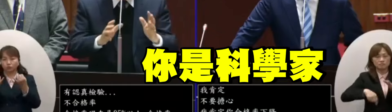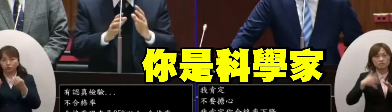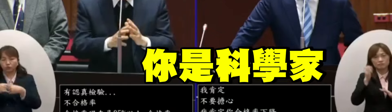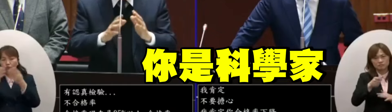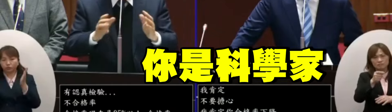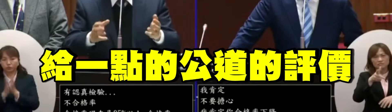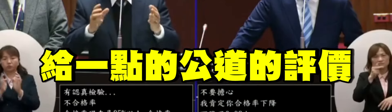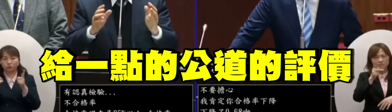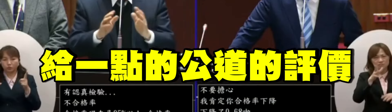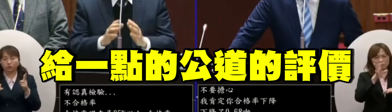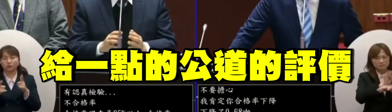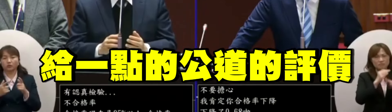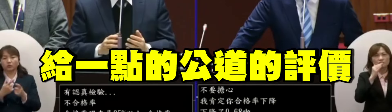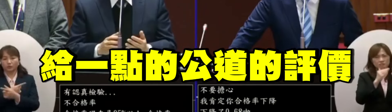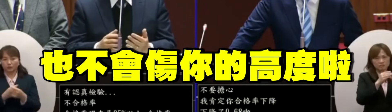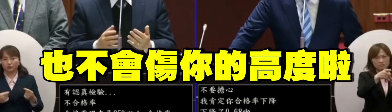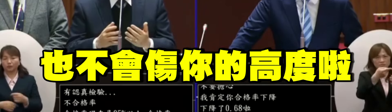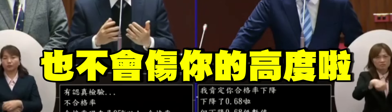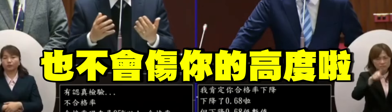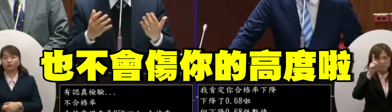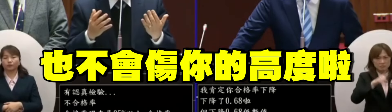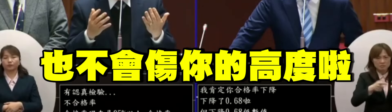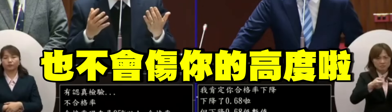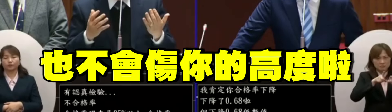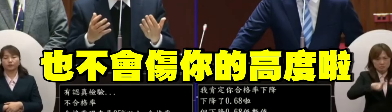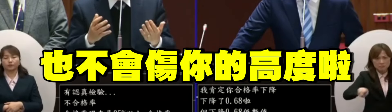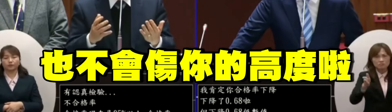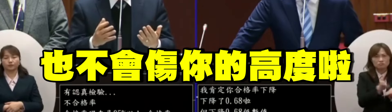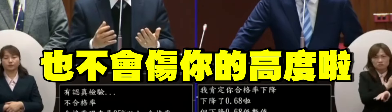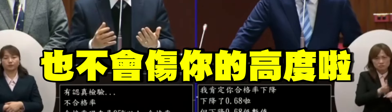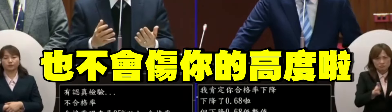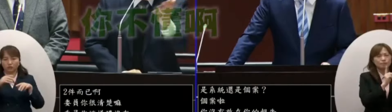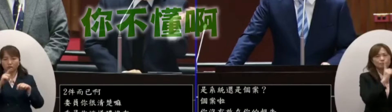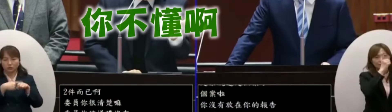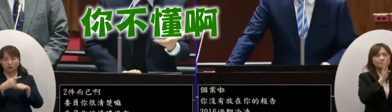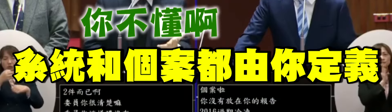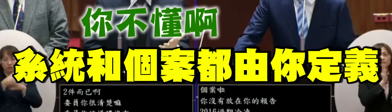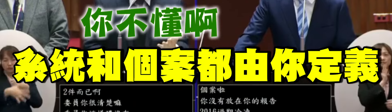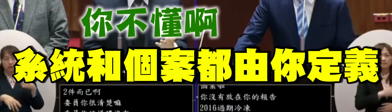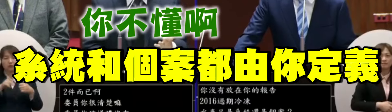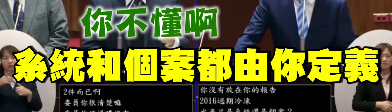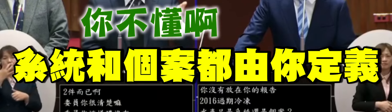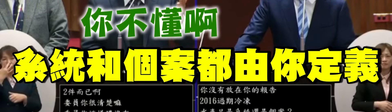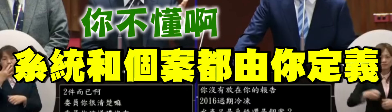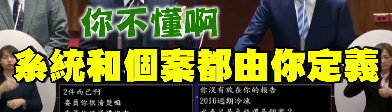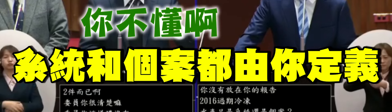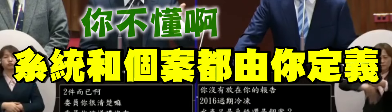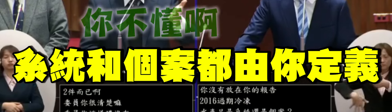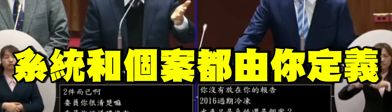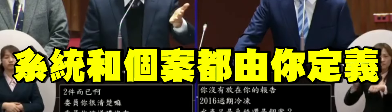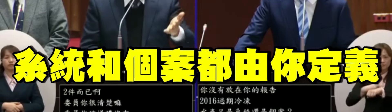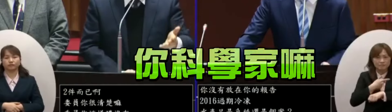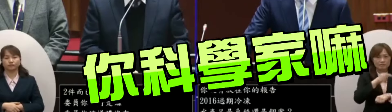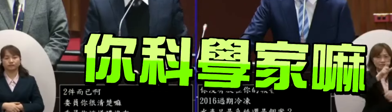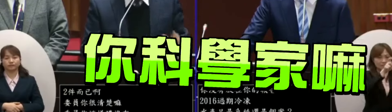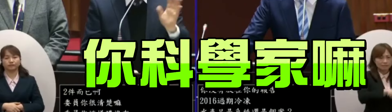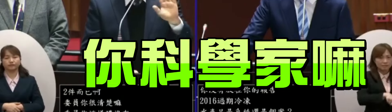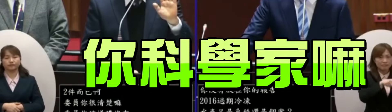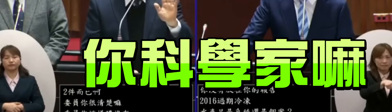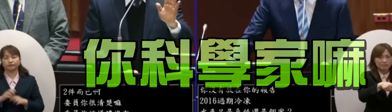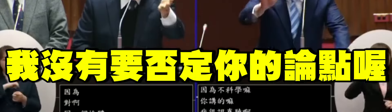科学家，给点公道的评价，也不会伤你的这个高度啦。 你不懂啊， 系统跟个案都由你定义了，你科